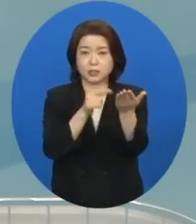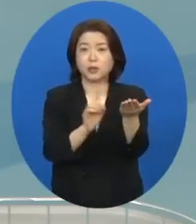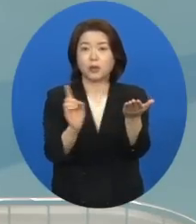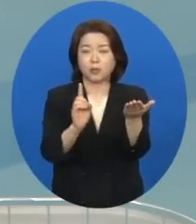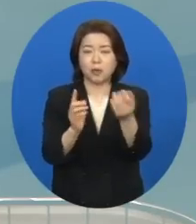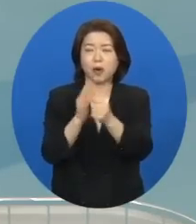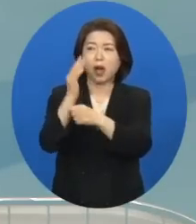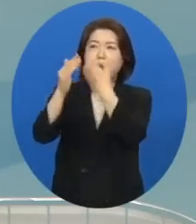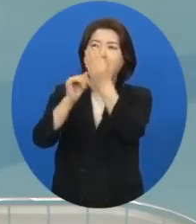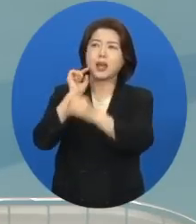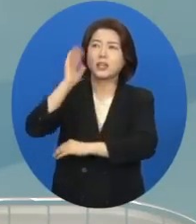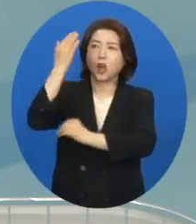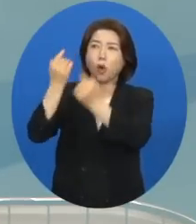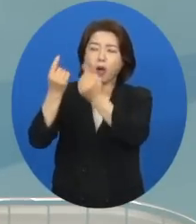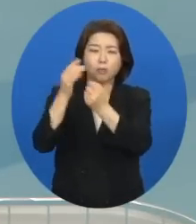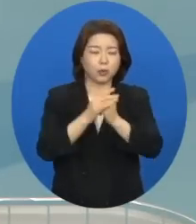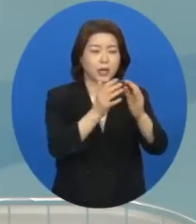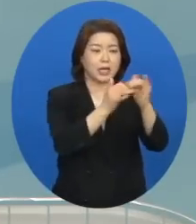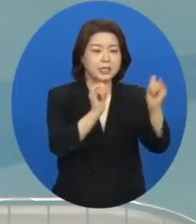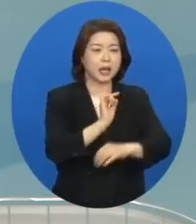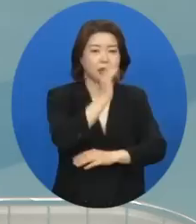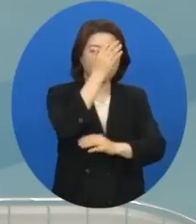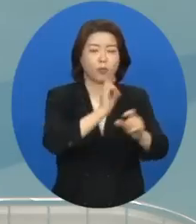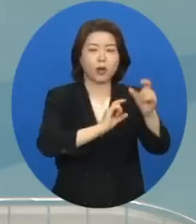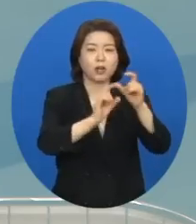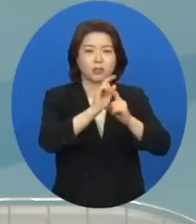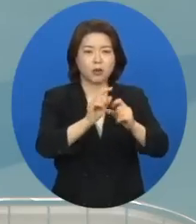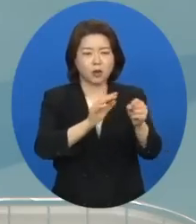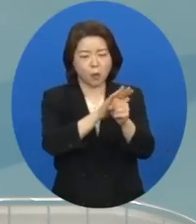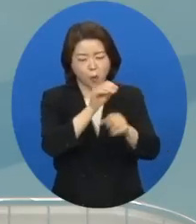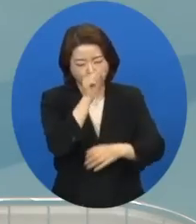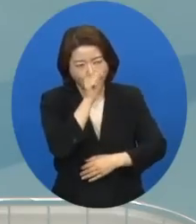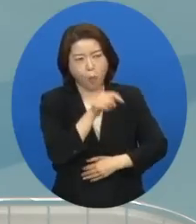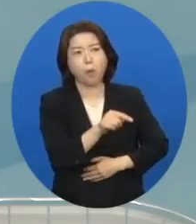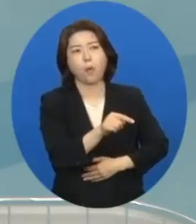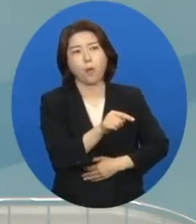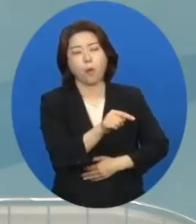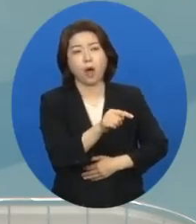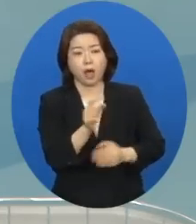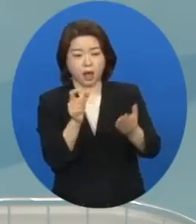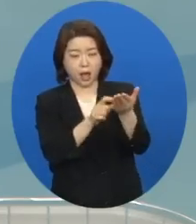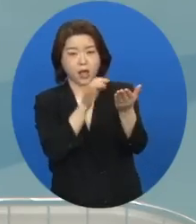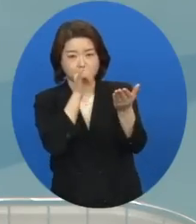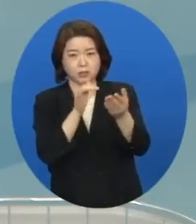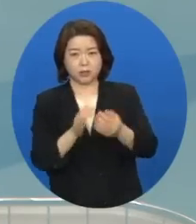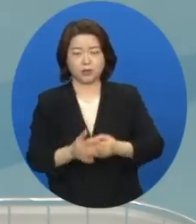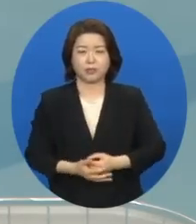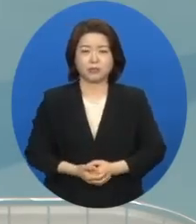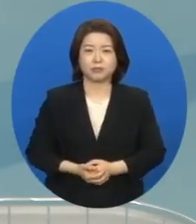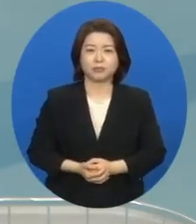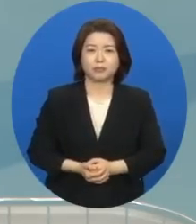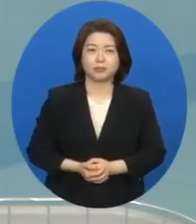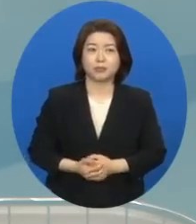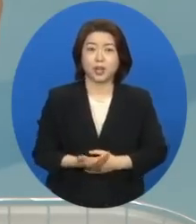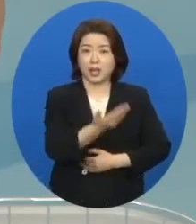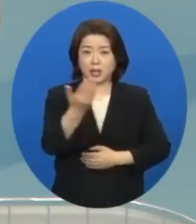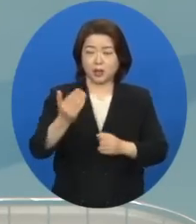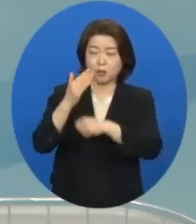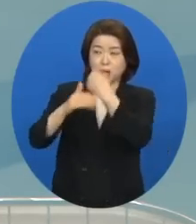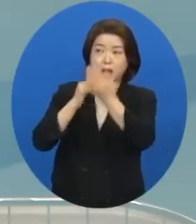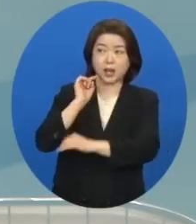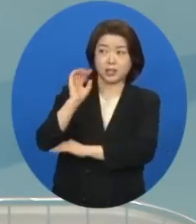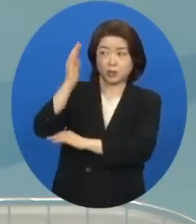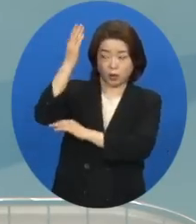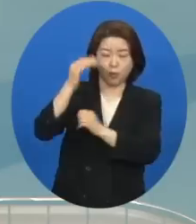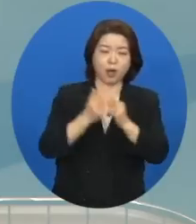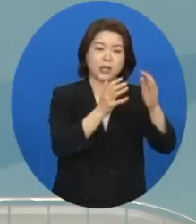하나님의 영광보다 사람의 영광을 더 사랑했다고 그렇게 성경은 말합니다. 여러분, 하나님의